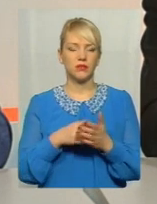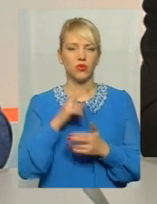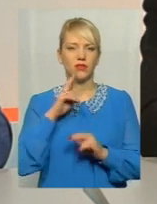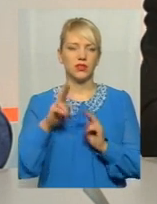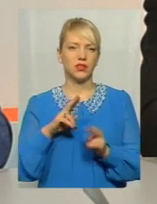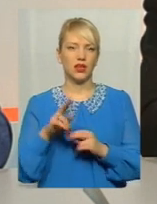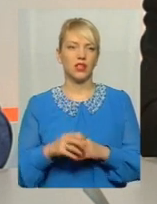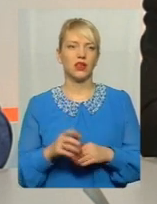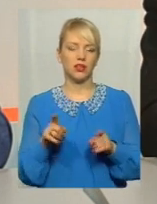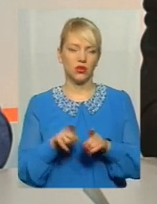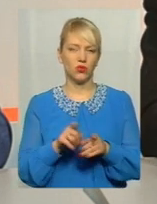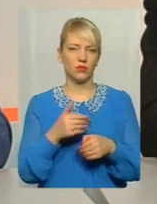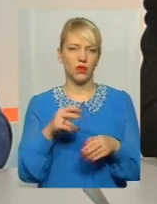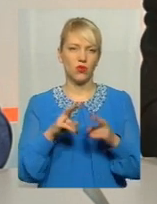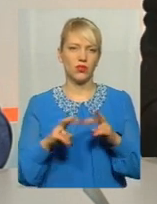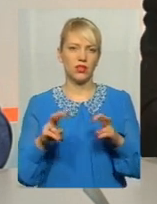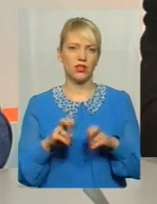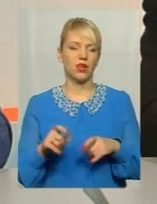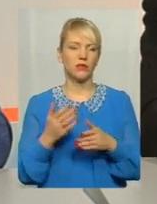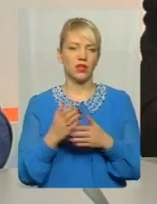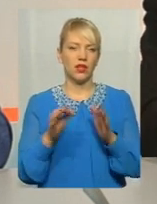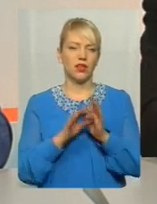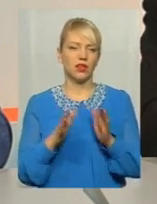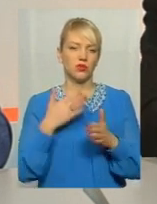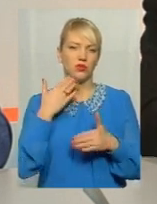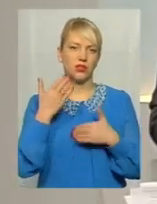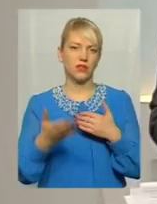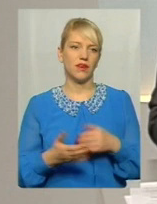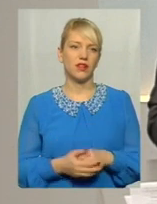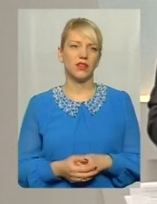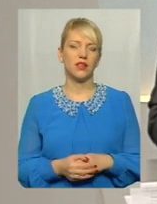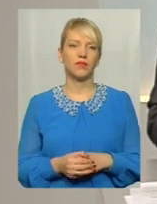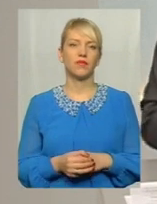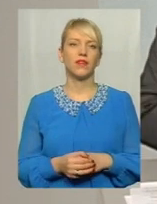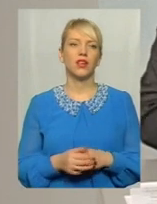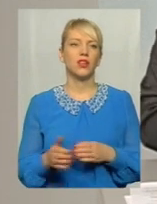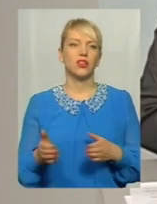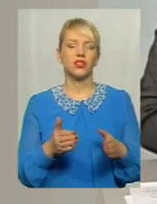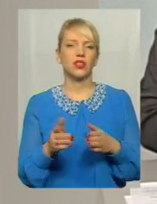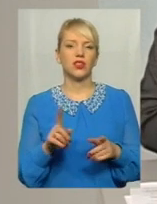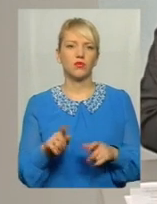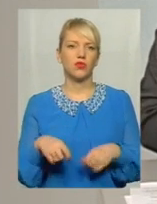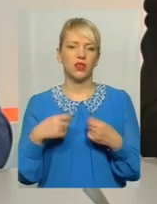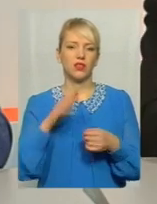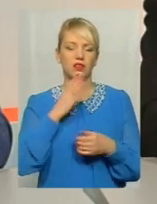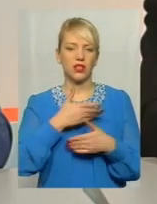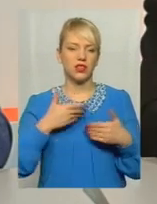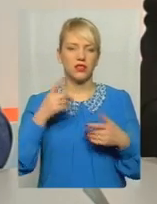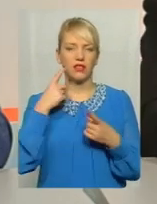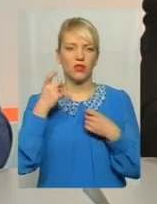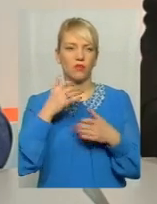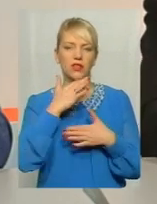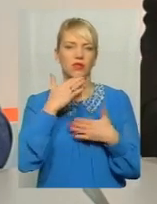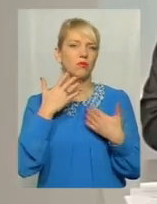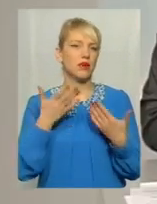їх розглядаємо. Електронні звернення ми також розглядаємо. Тобто шляхів, як донести до нас інформацію, насправді